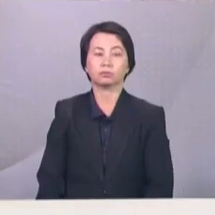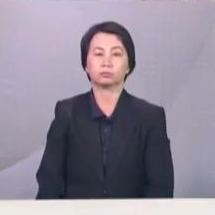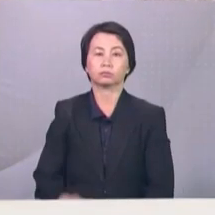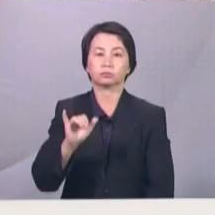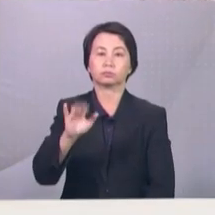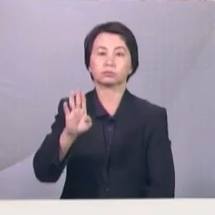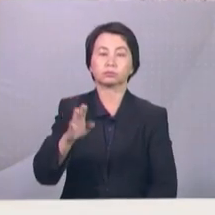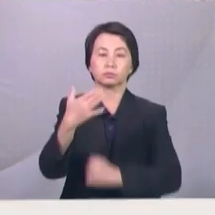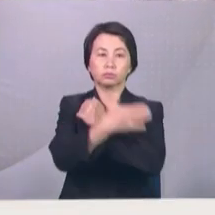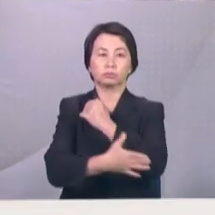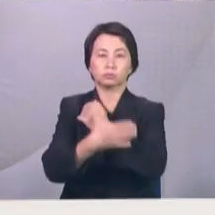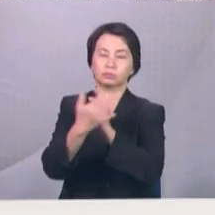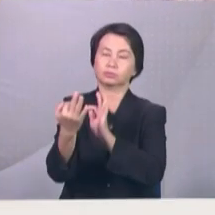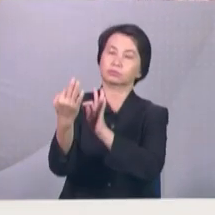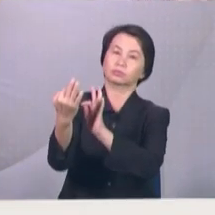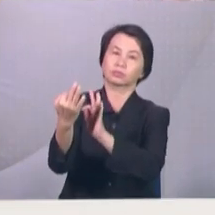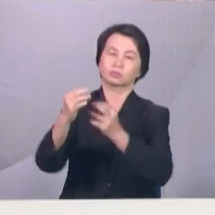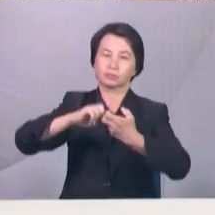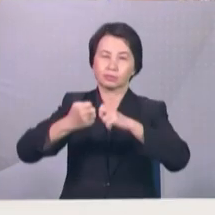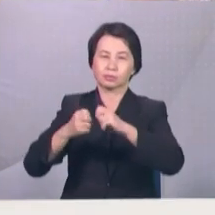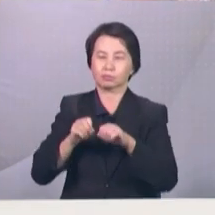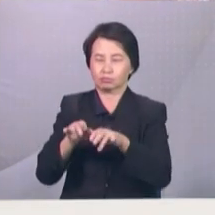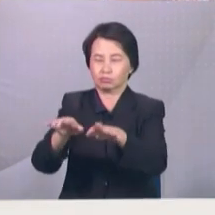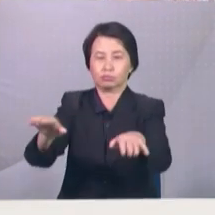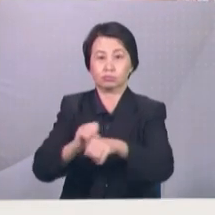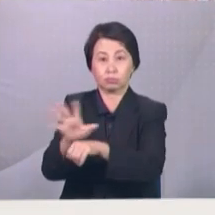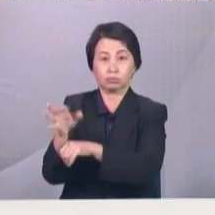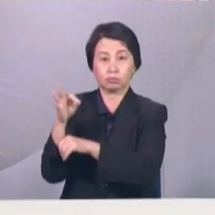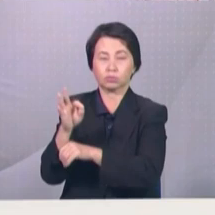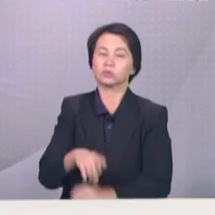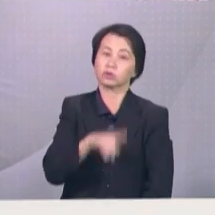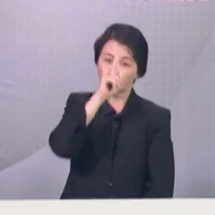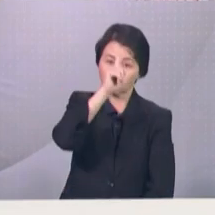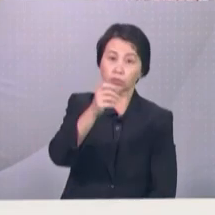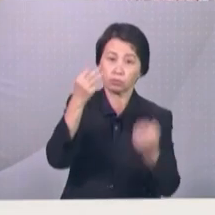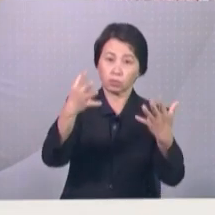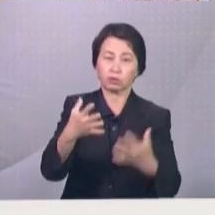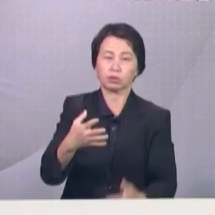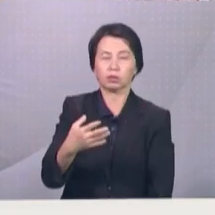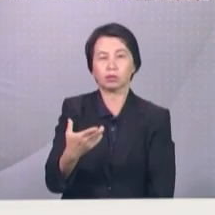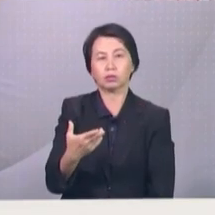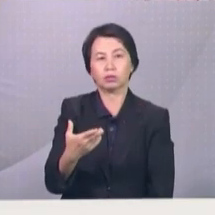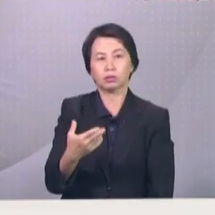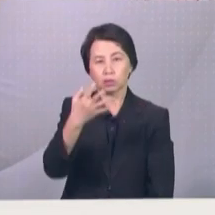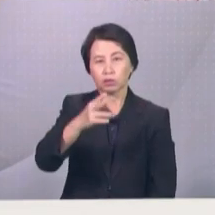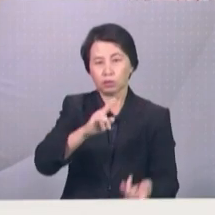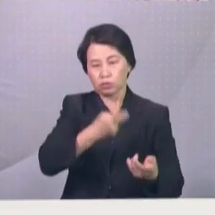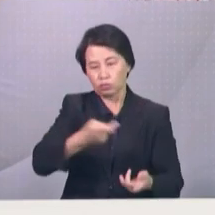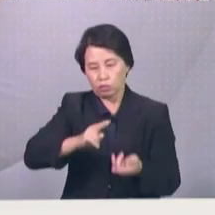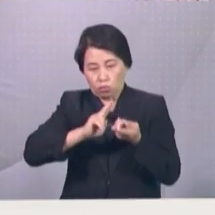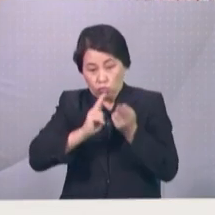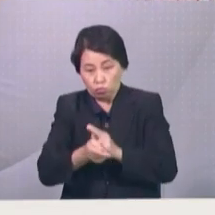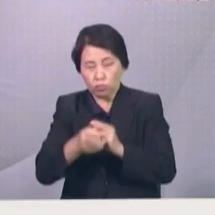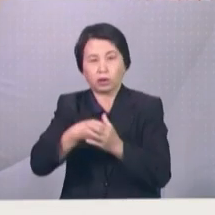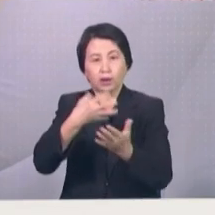Baik, YB, negara menghadapi ya krisis penularan wabak COVID-19. Pastinya banyak perkara yang berubah khususnya